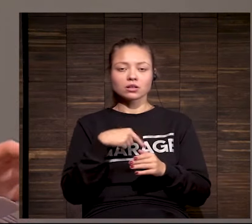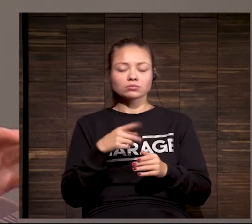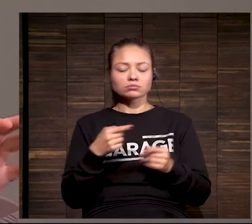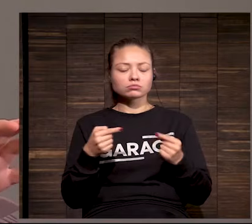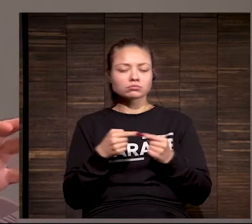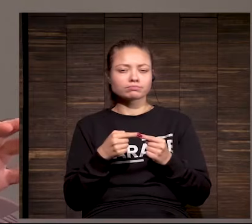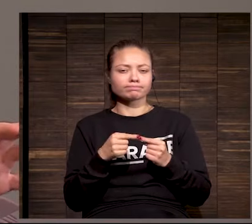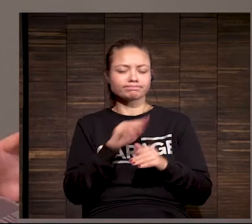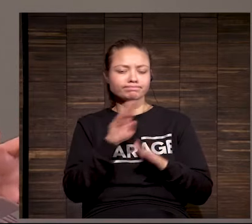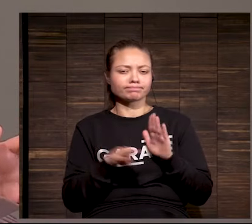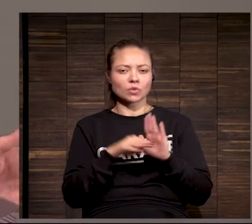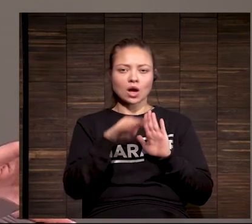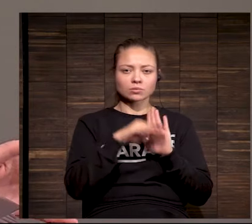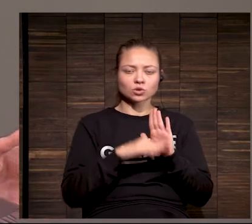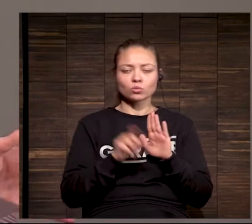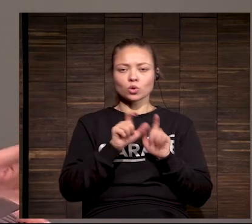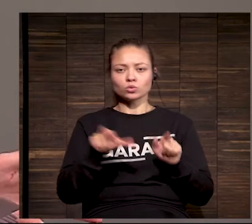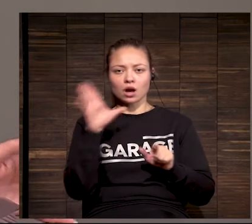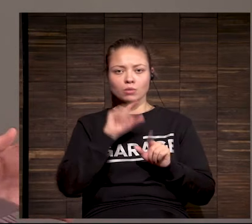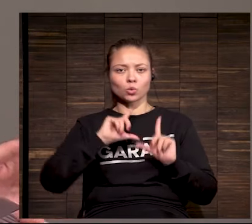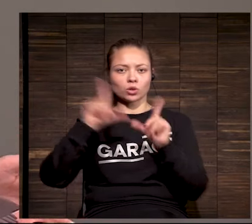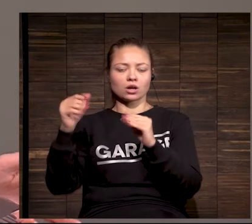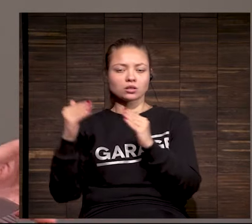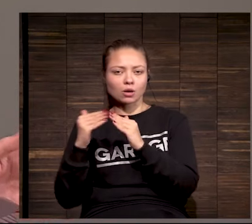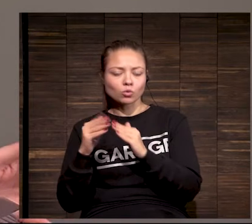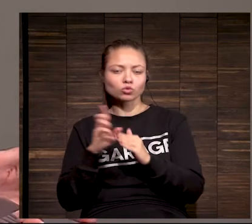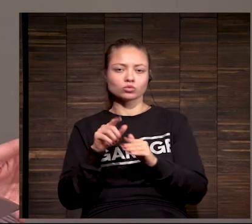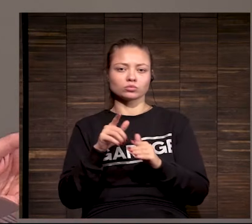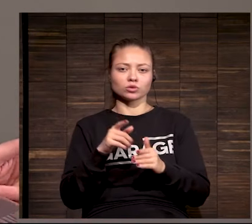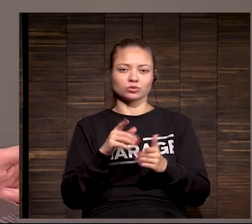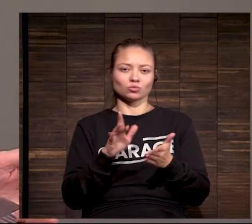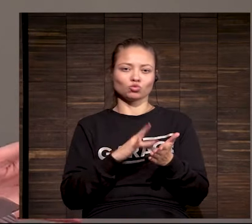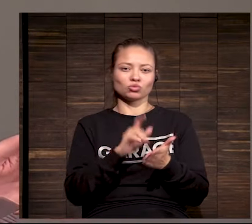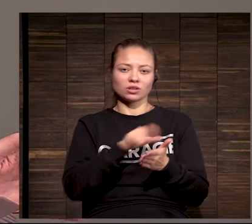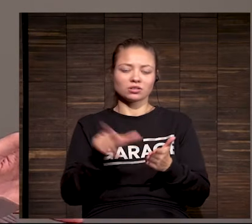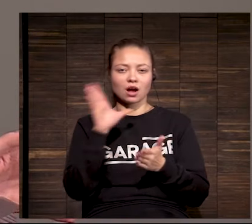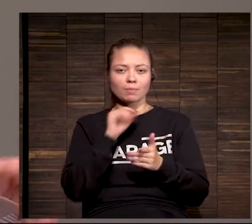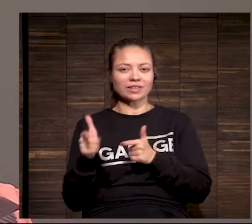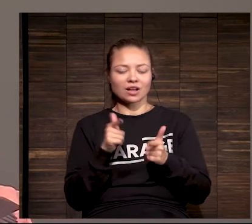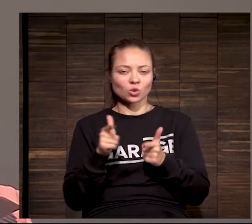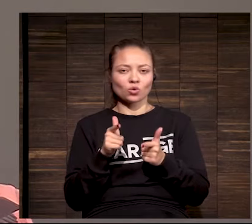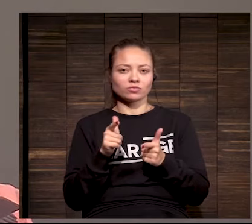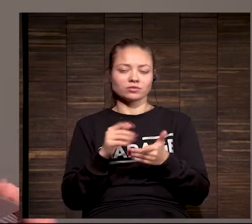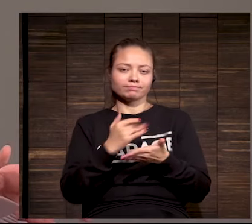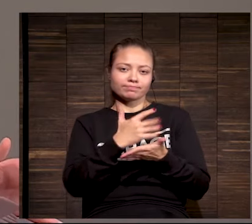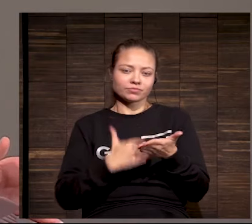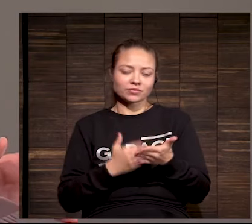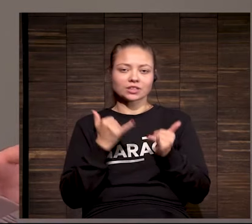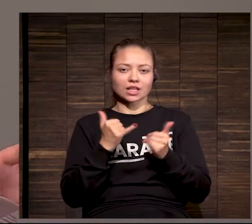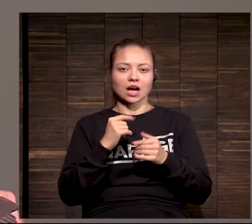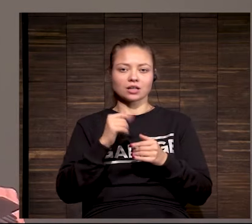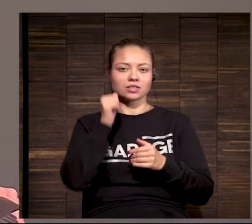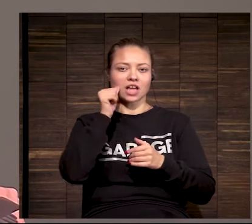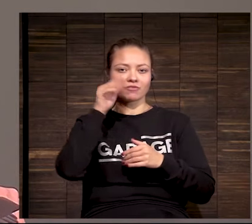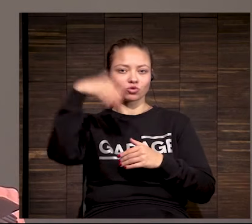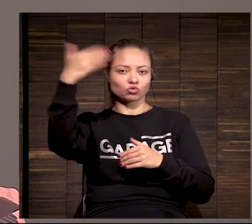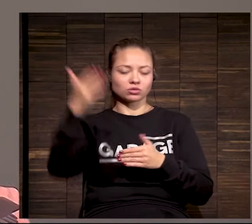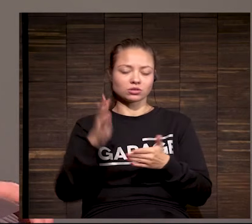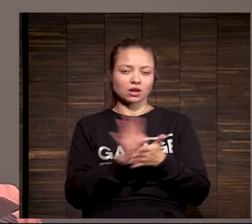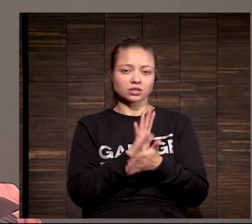расписание чтобы люди могли домой я по чтобы журналисты могли подготовить заметки для завтрашних готов для завтрашних газет